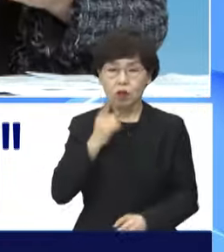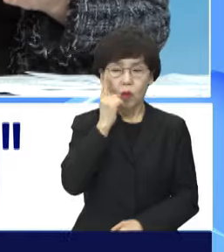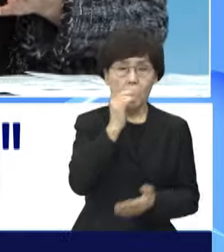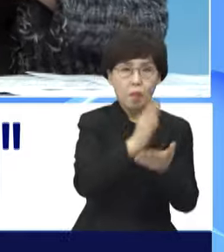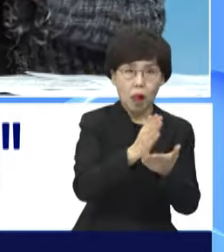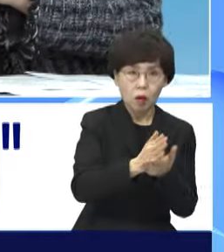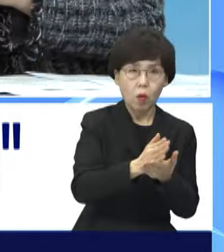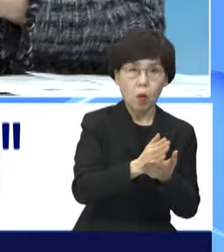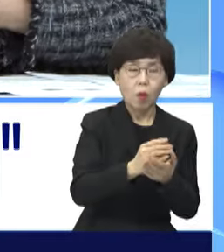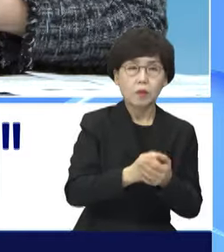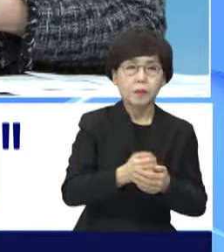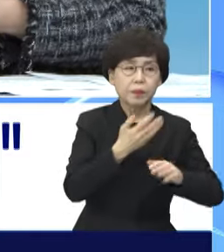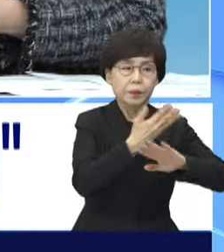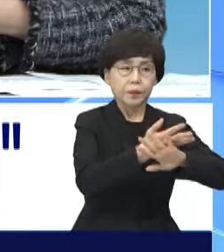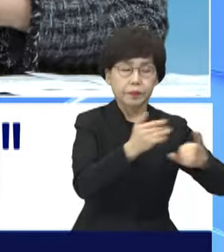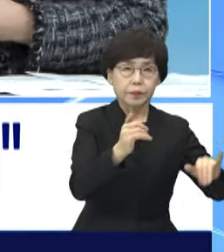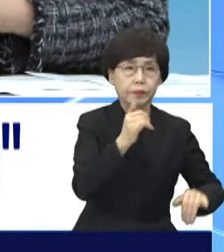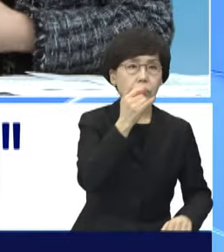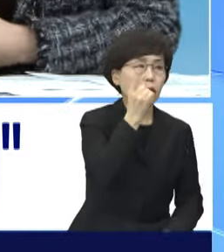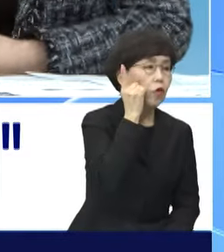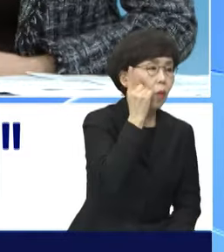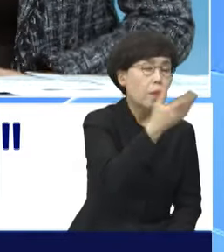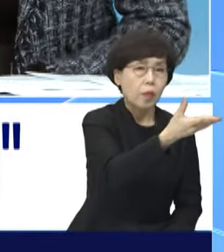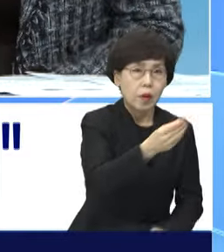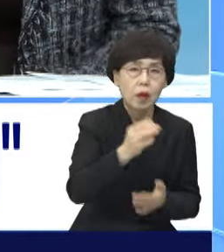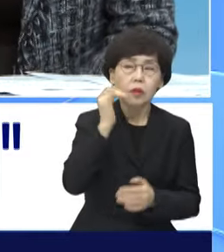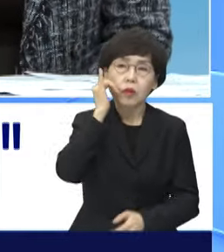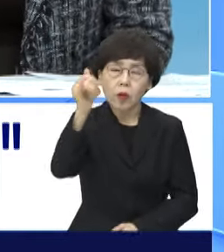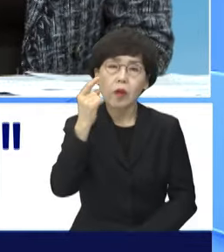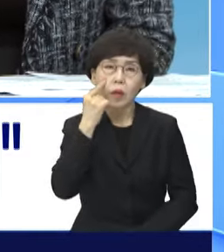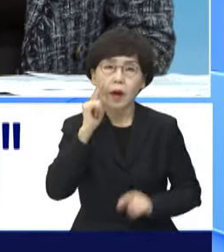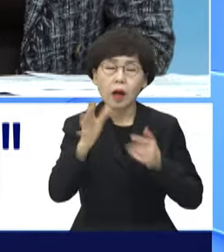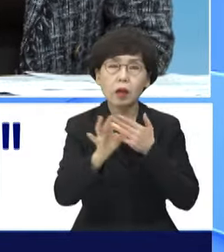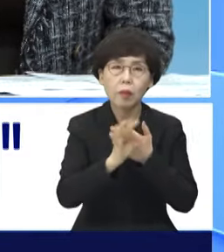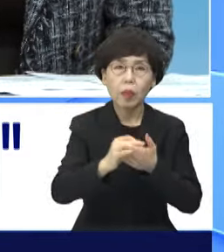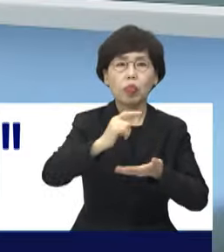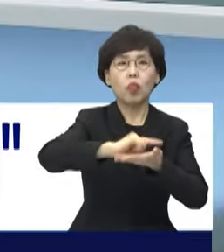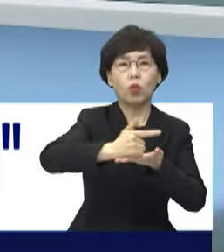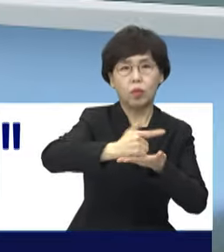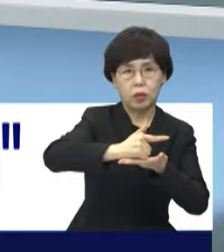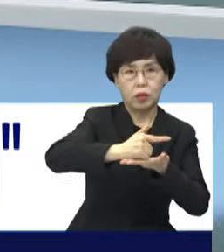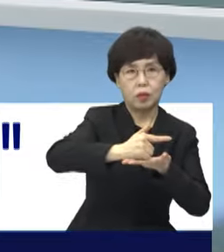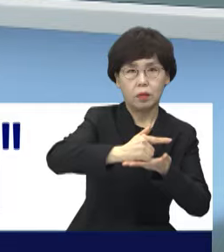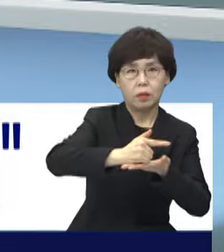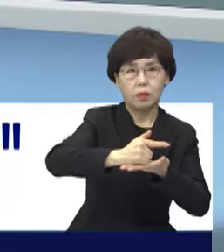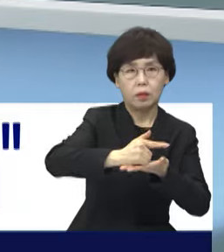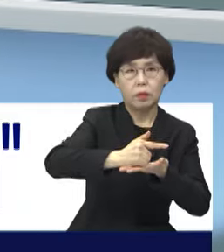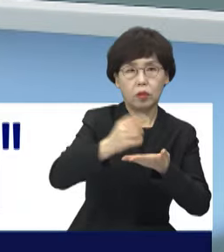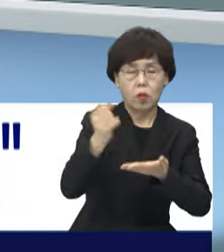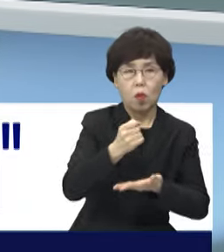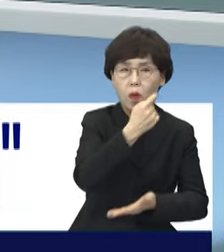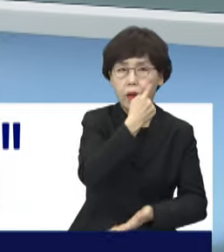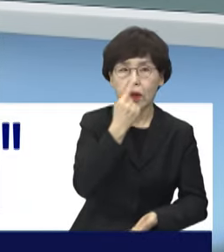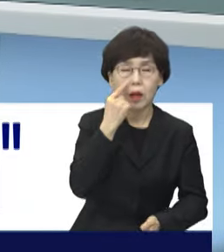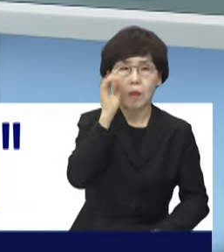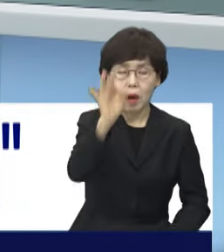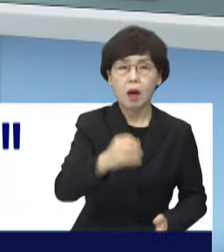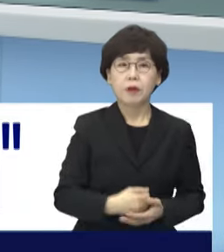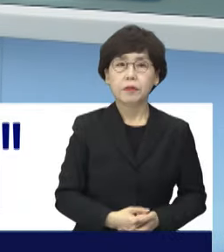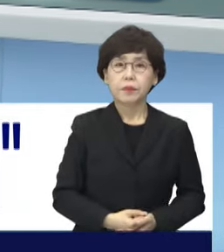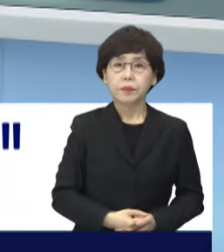감염되지 않은 노트북을 사용하거나 이런 조치가 필요할 것 같습니다 아니 실제로 그 은 경찰 번호나 이런